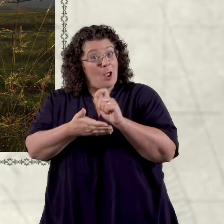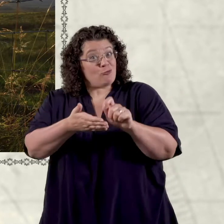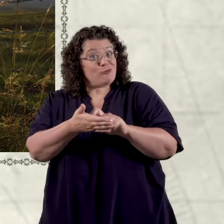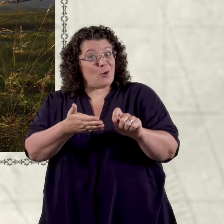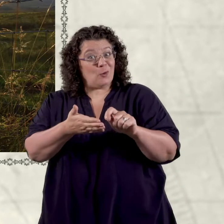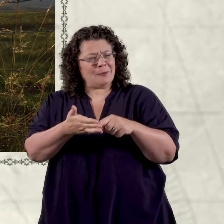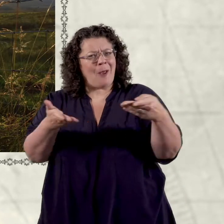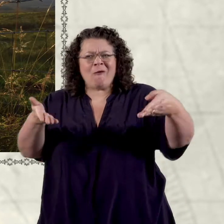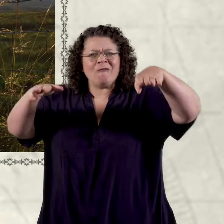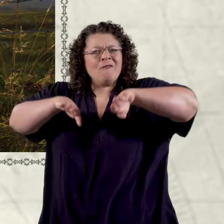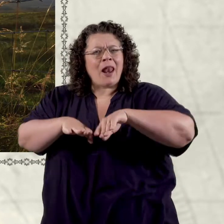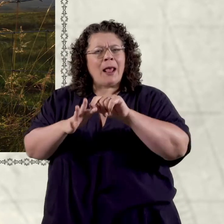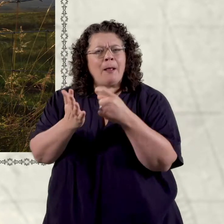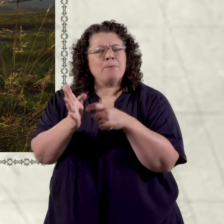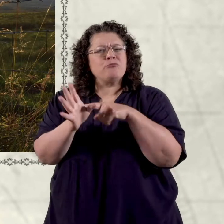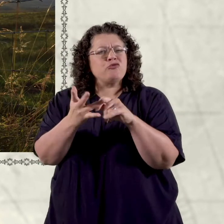Helo.